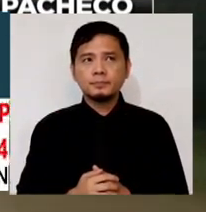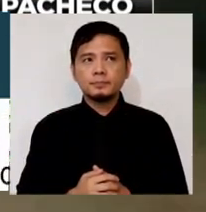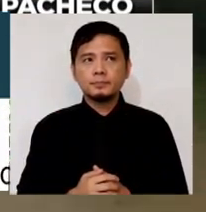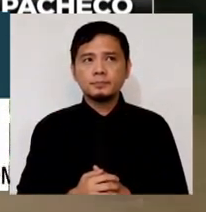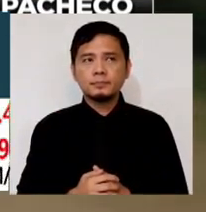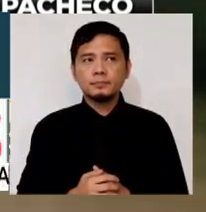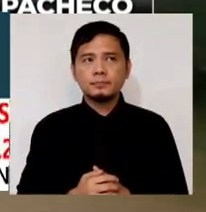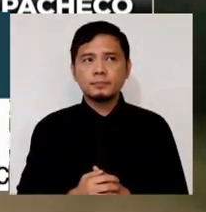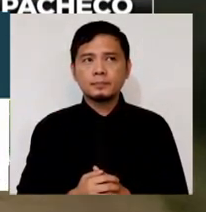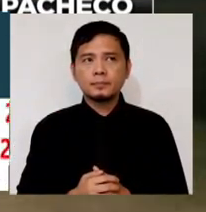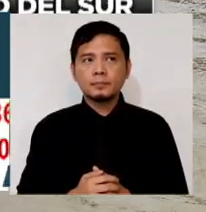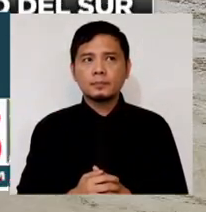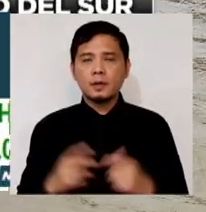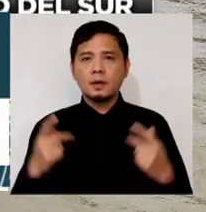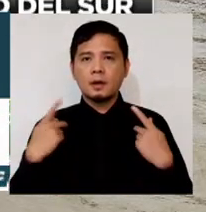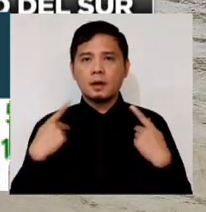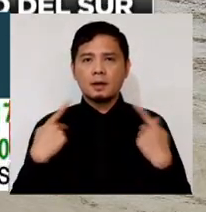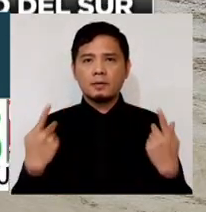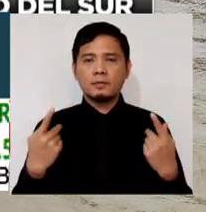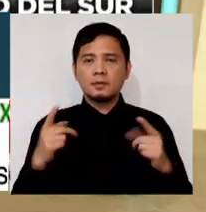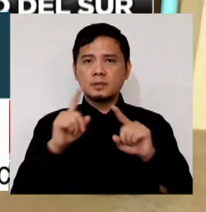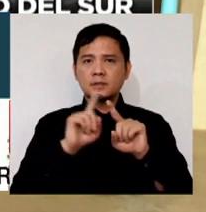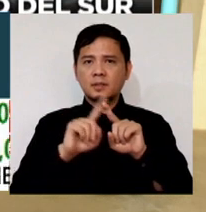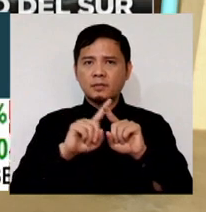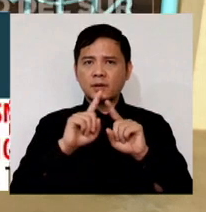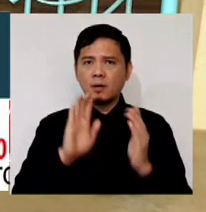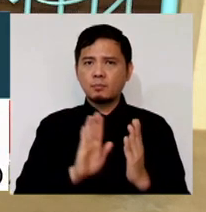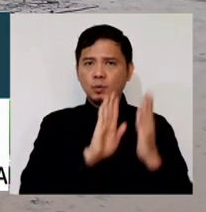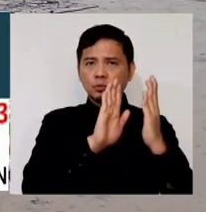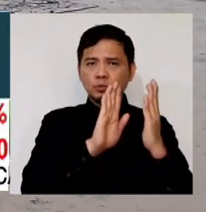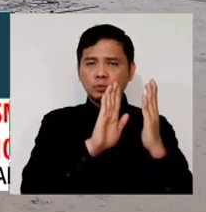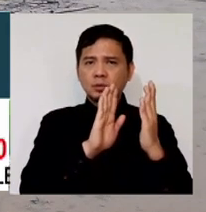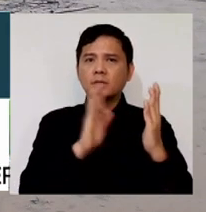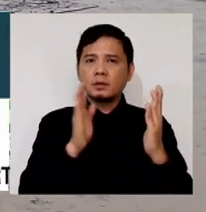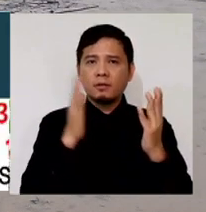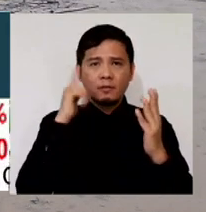mga uprooted na mga palkata yung mga sa gilid ng river kasi